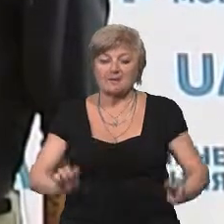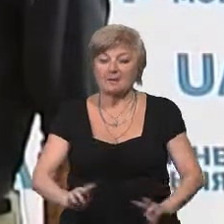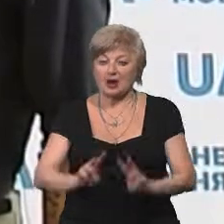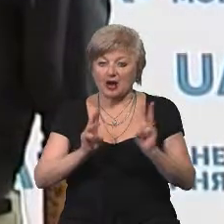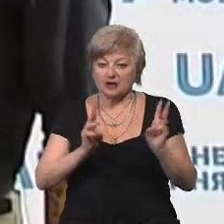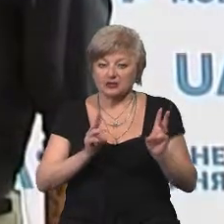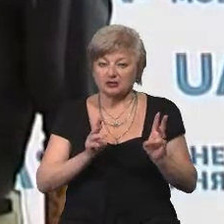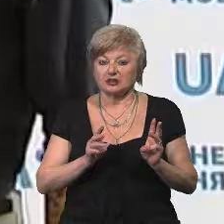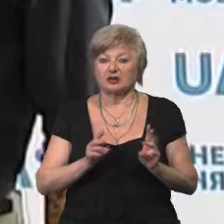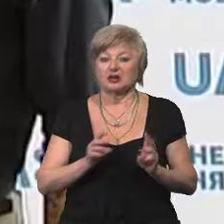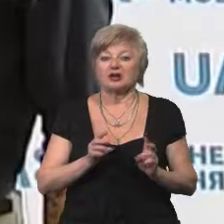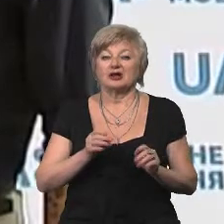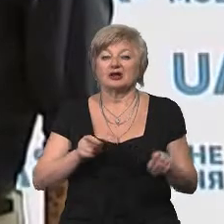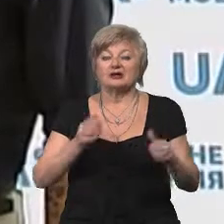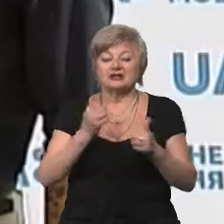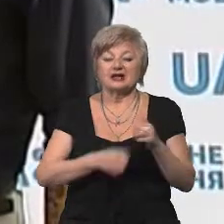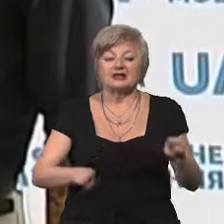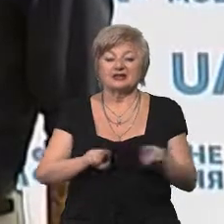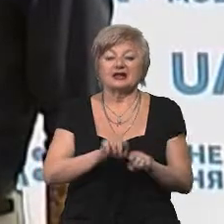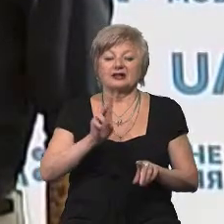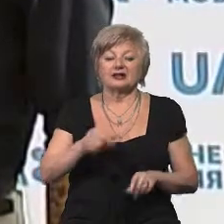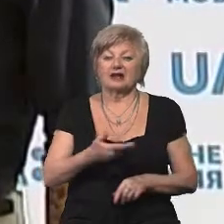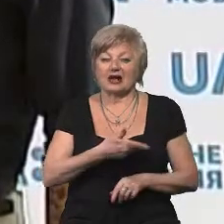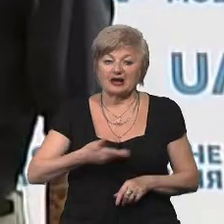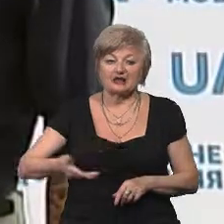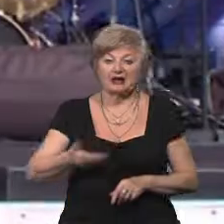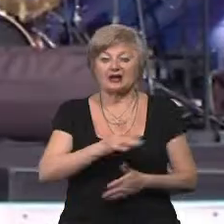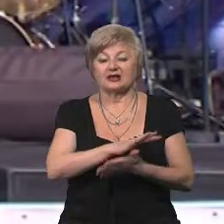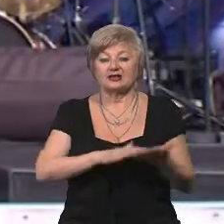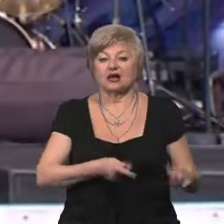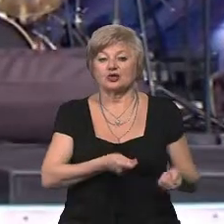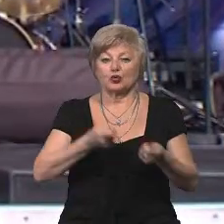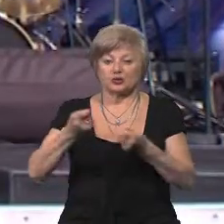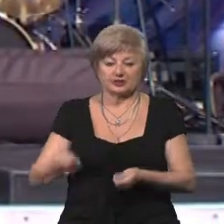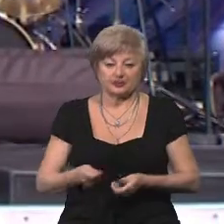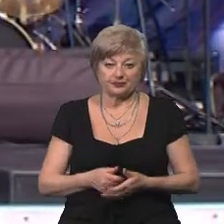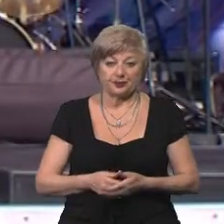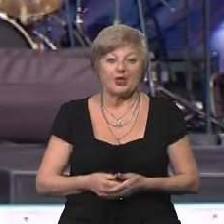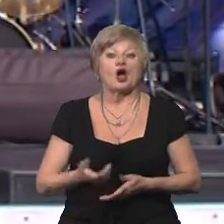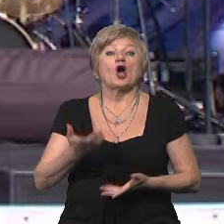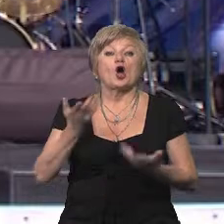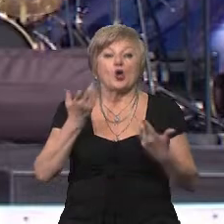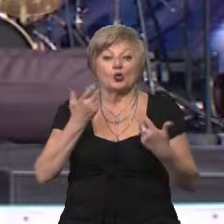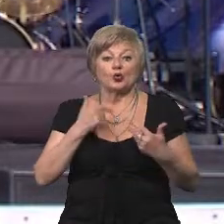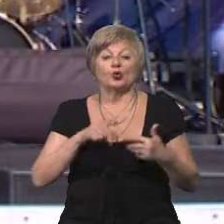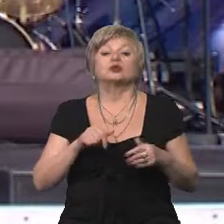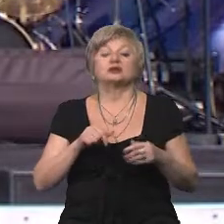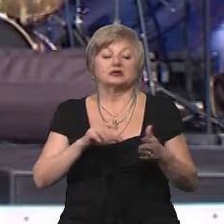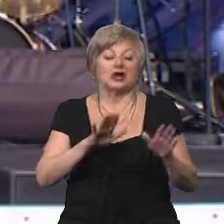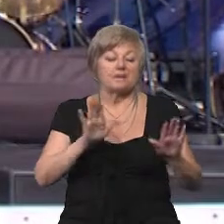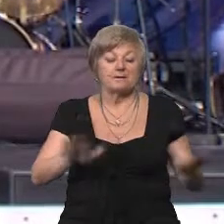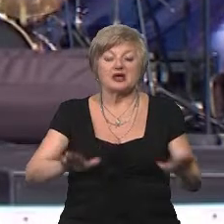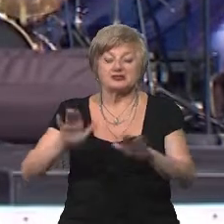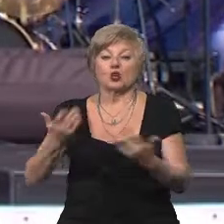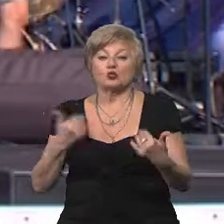що не встиг узяти я, ти підхопи і далі понеси. Коли майданчики вже потроху згортали свою роботу,